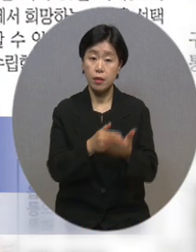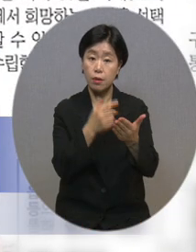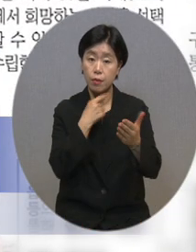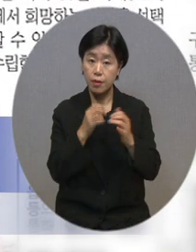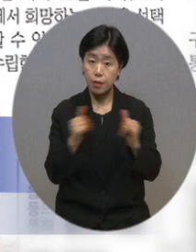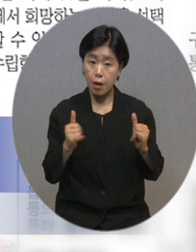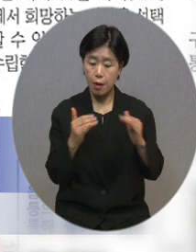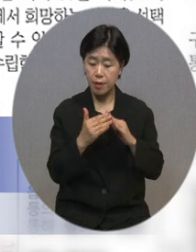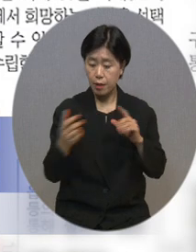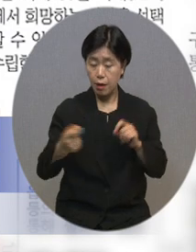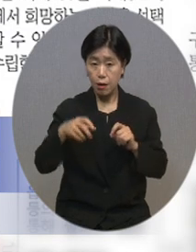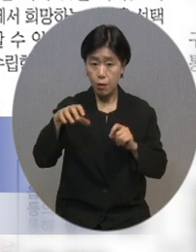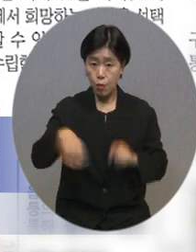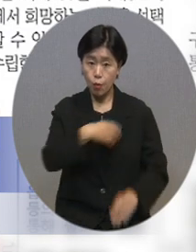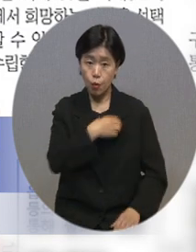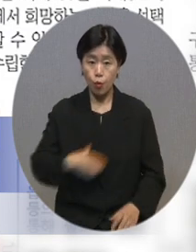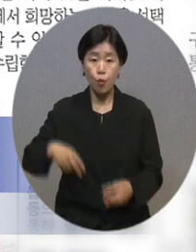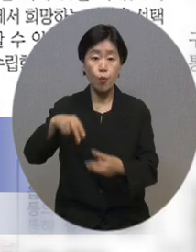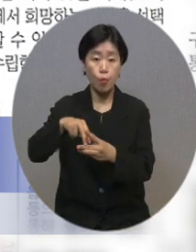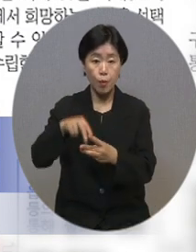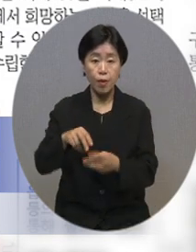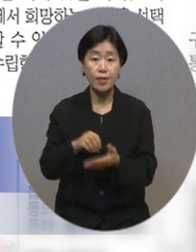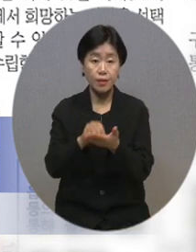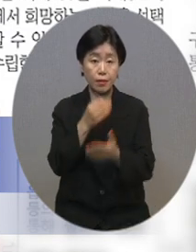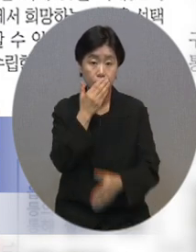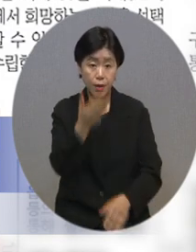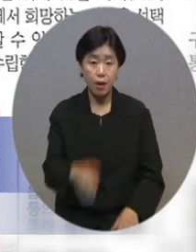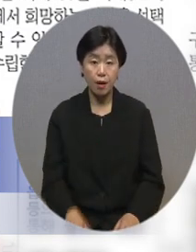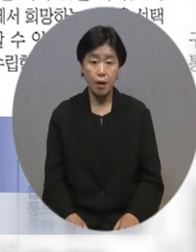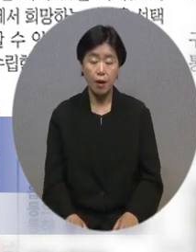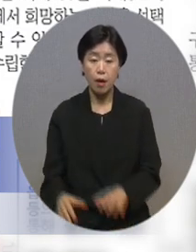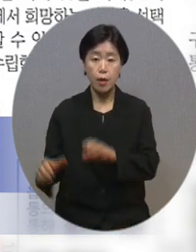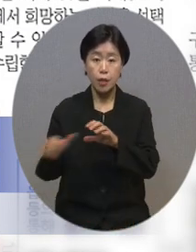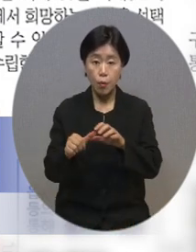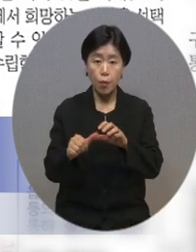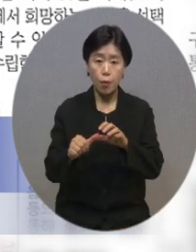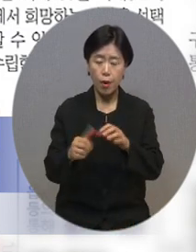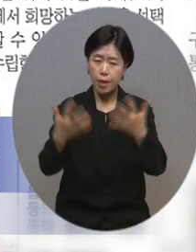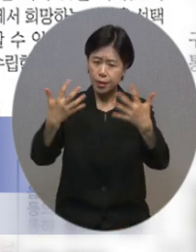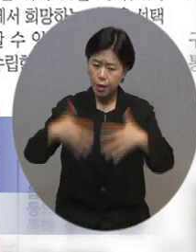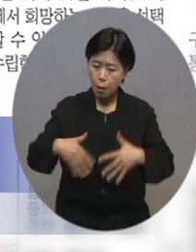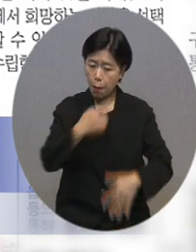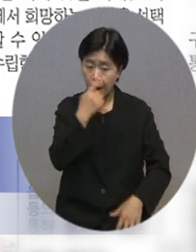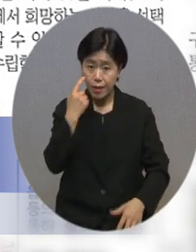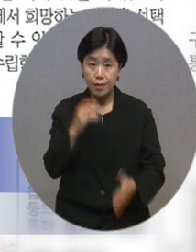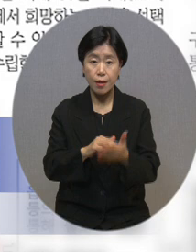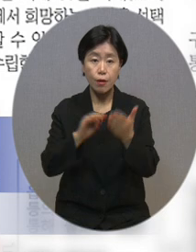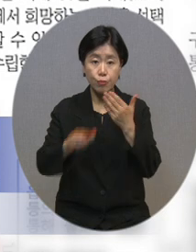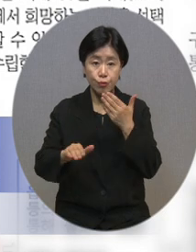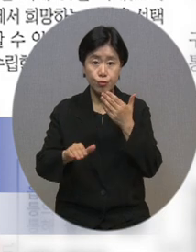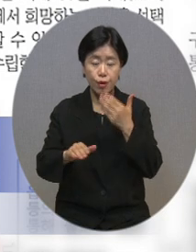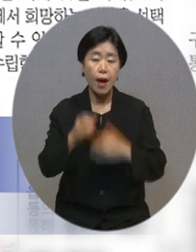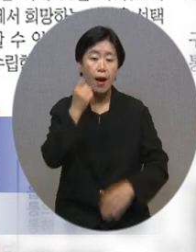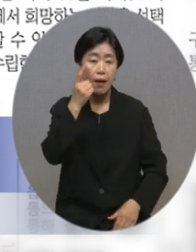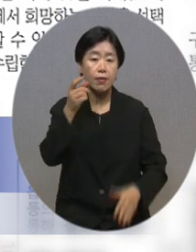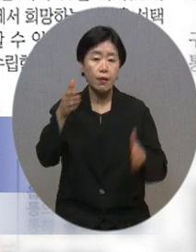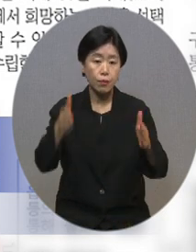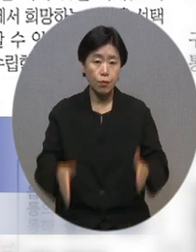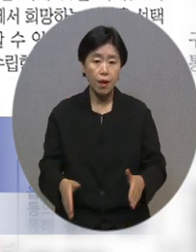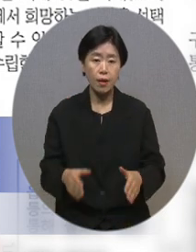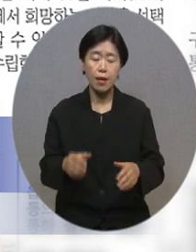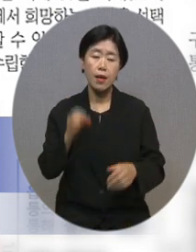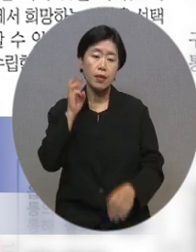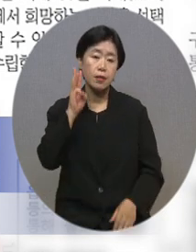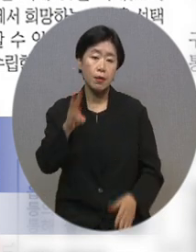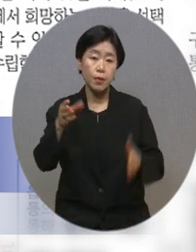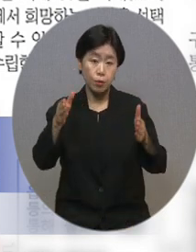주소지 행정복지센터에서 신청하면 되며 이용 자격에 확인을 거쳐 최대 30일 72시간의